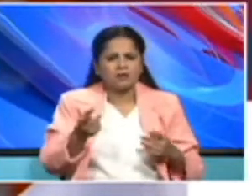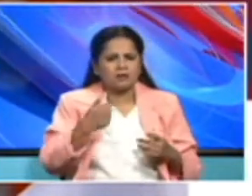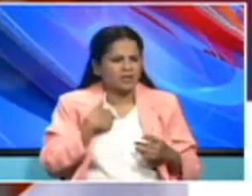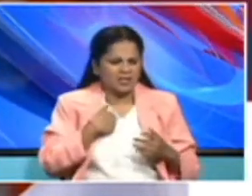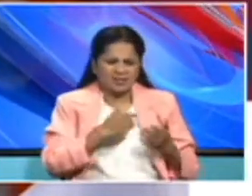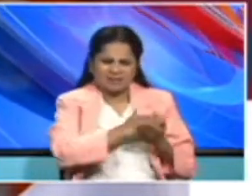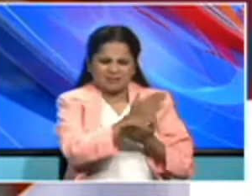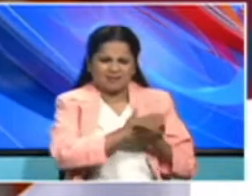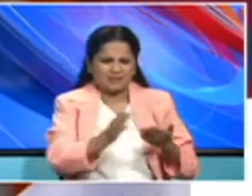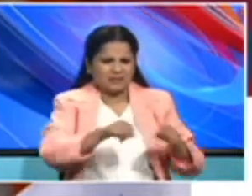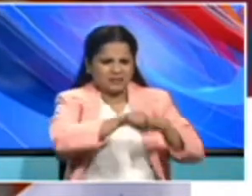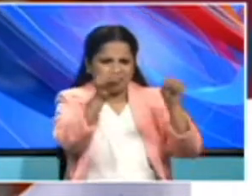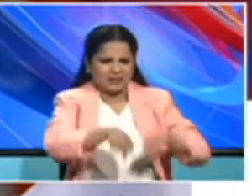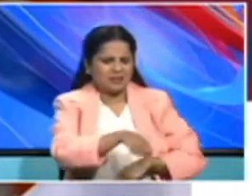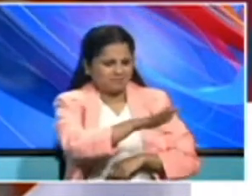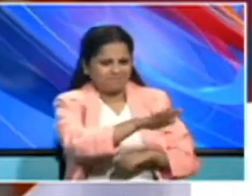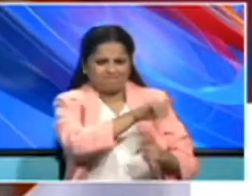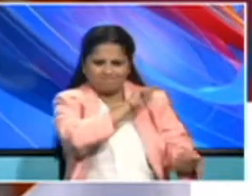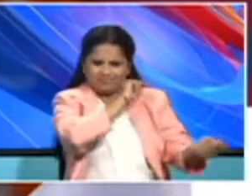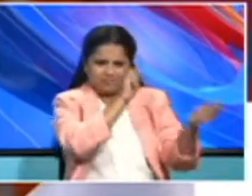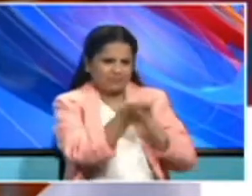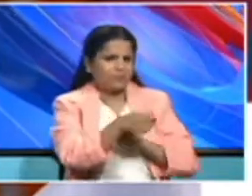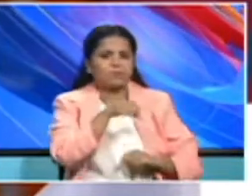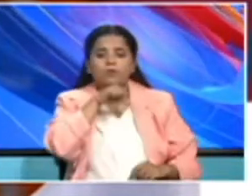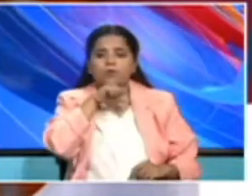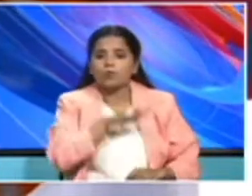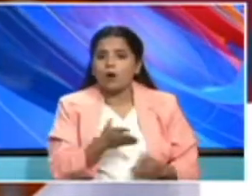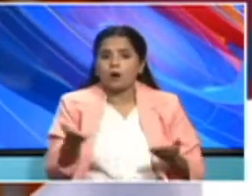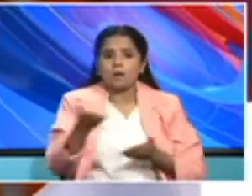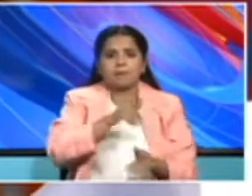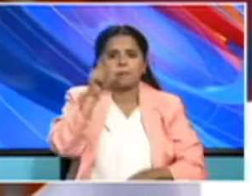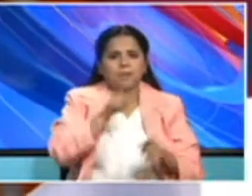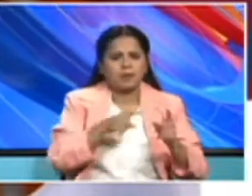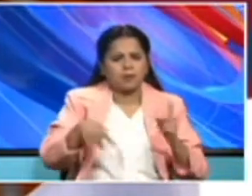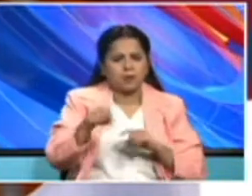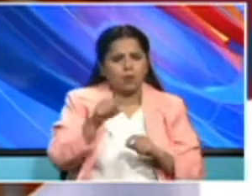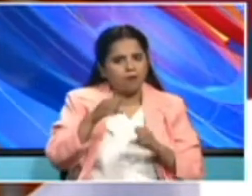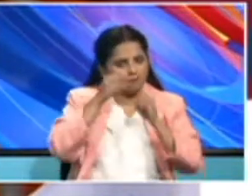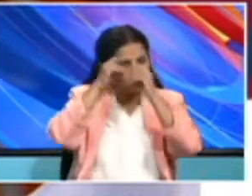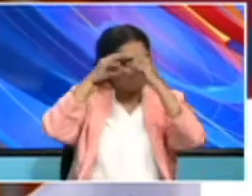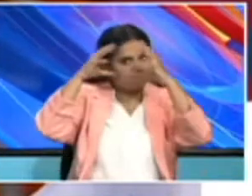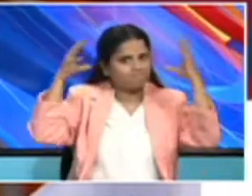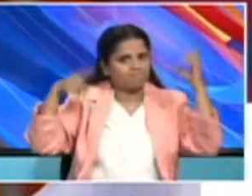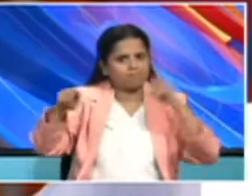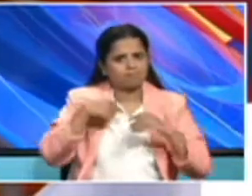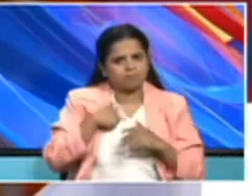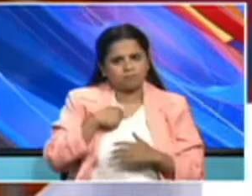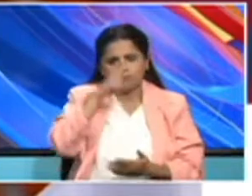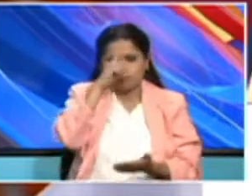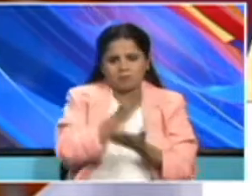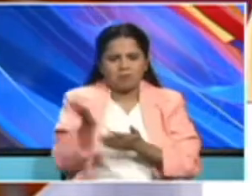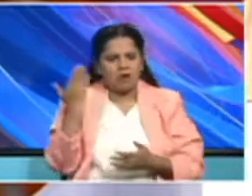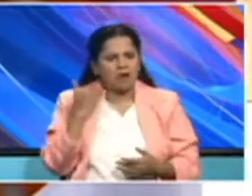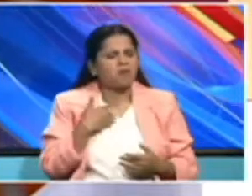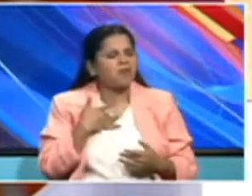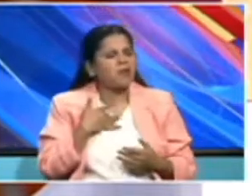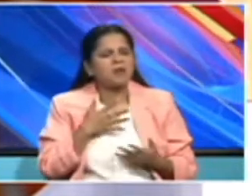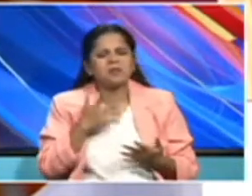की और युवाओं में उनके सपनों के लिए भरोसा भी जगाया।